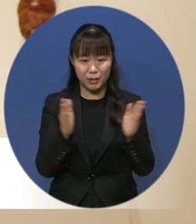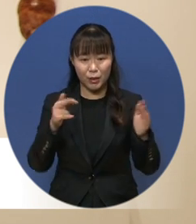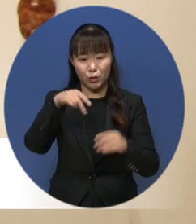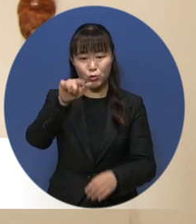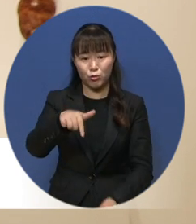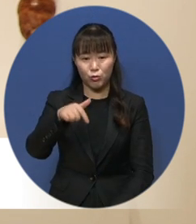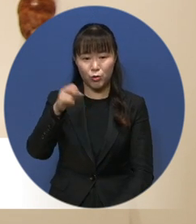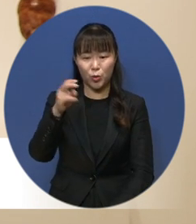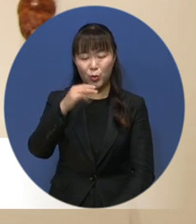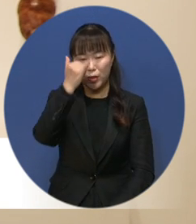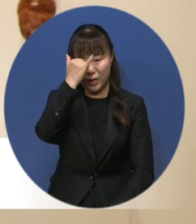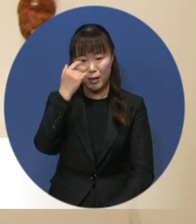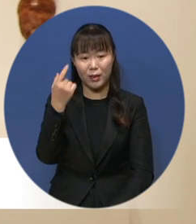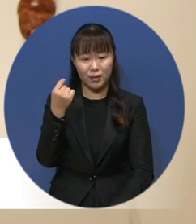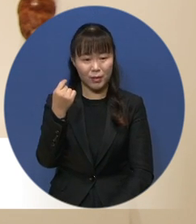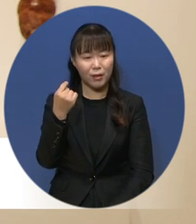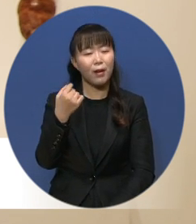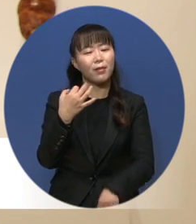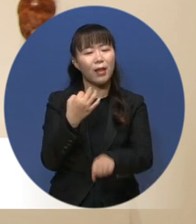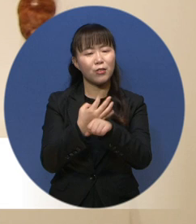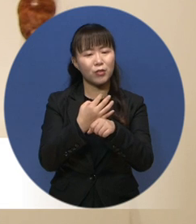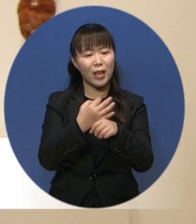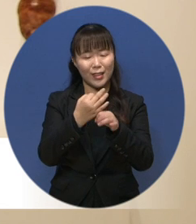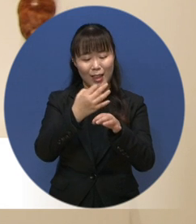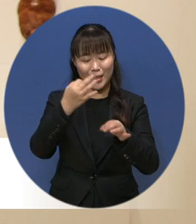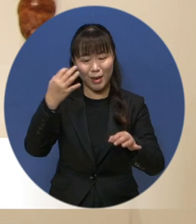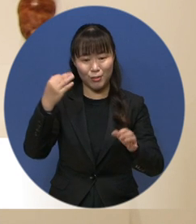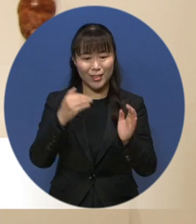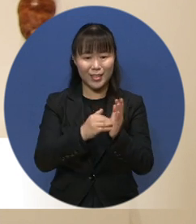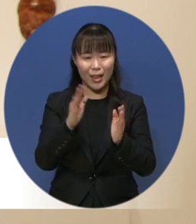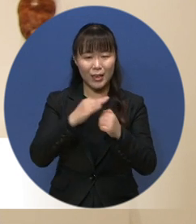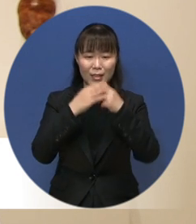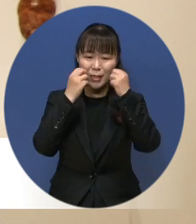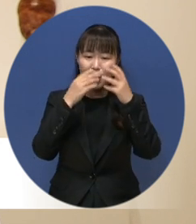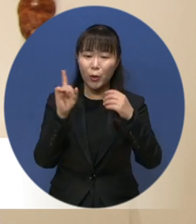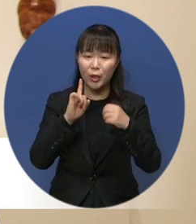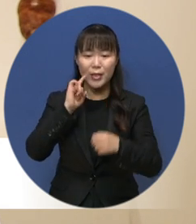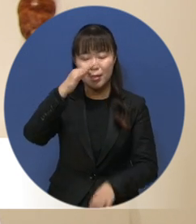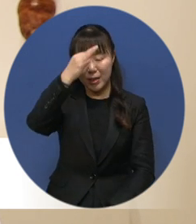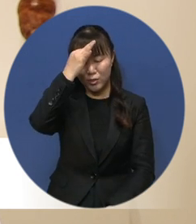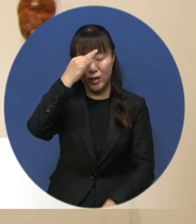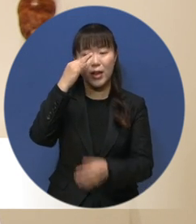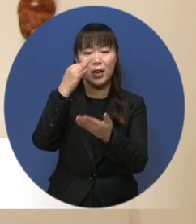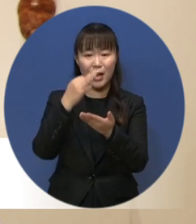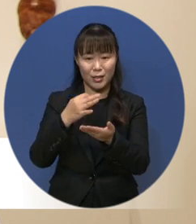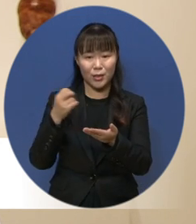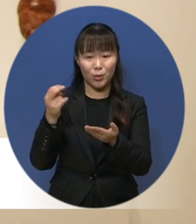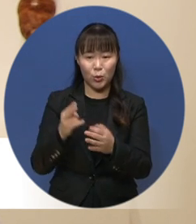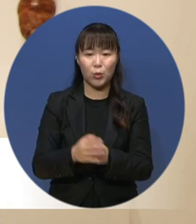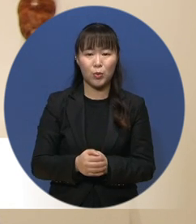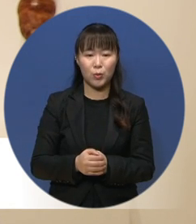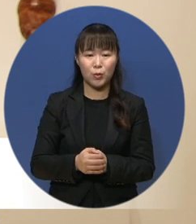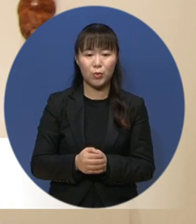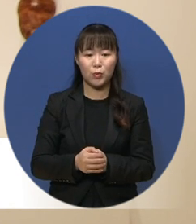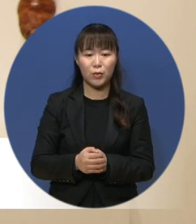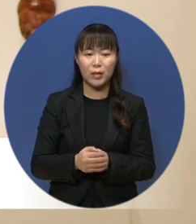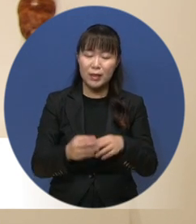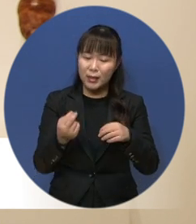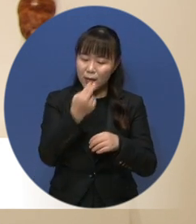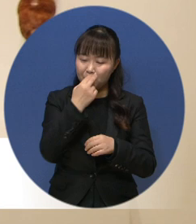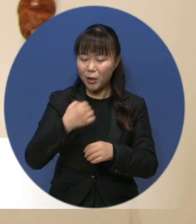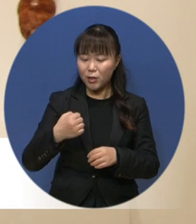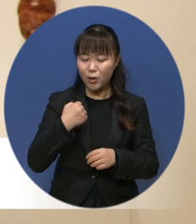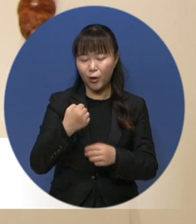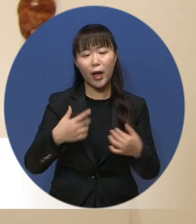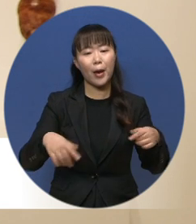정했는데요. 이게 어떤 그냥 단순한 대나무가 아닌 새로운 어떤 예술적인 가치와 어떤 그런 새로운 생명력을